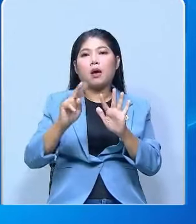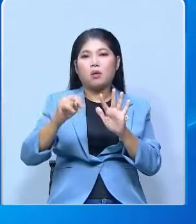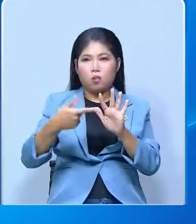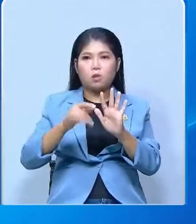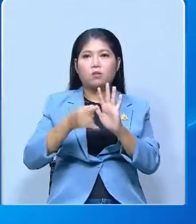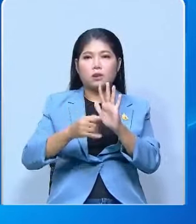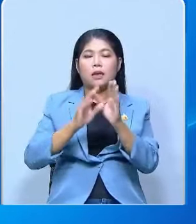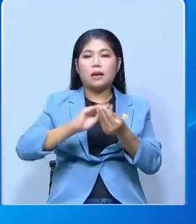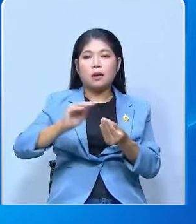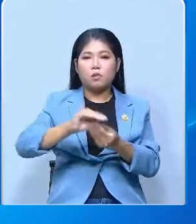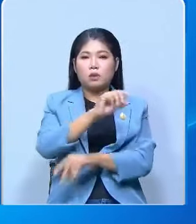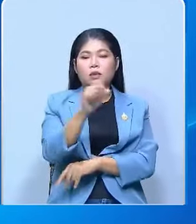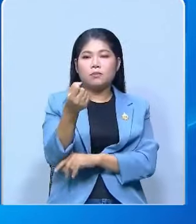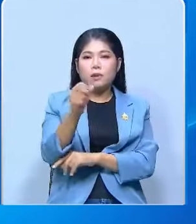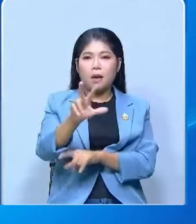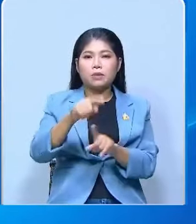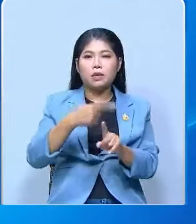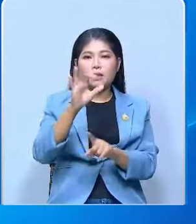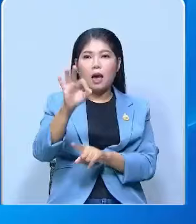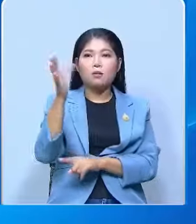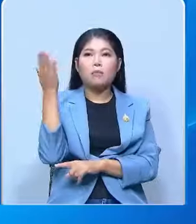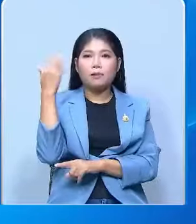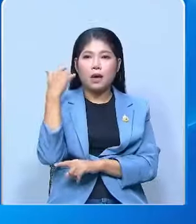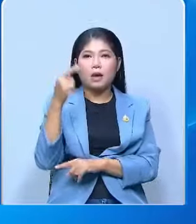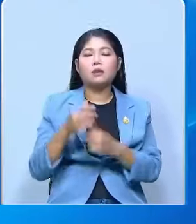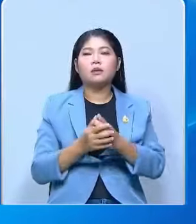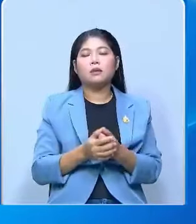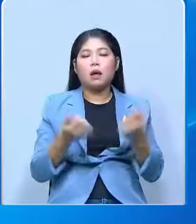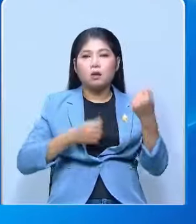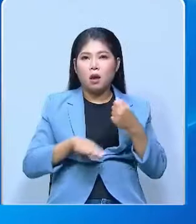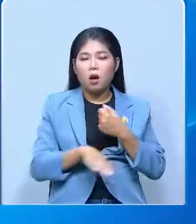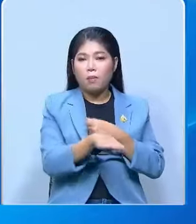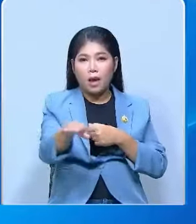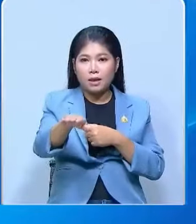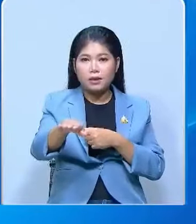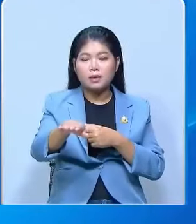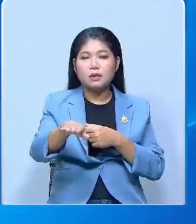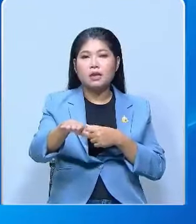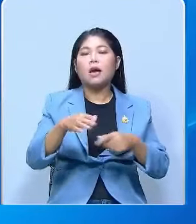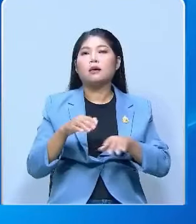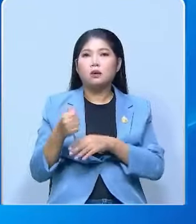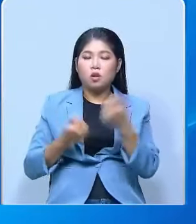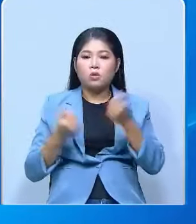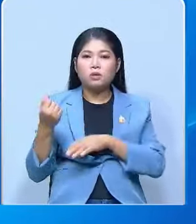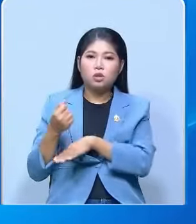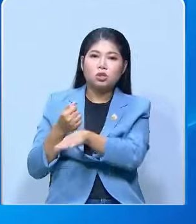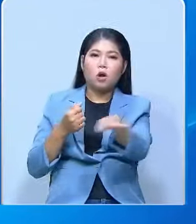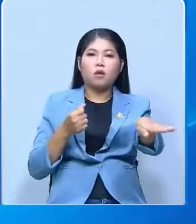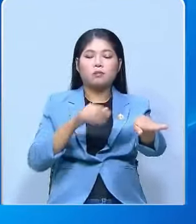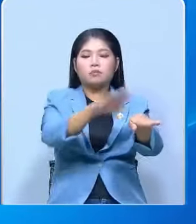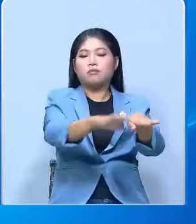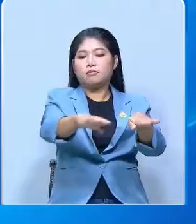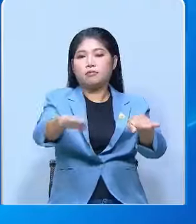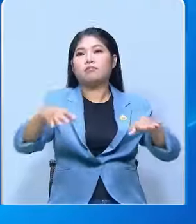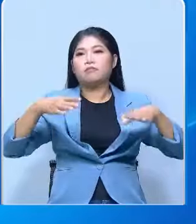ที่ผ่านมานี่เอง อ๋อตรงนี้จำมุมได้ที่เราจะไปพัทยาใช่ไหมแล้วพอเราจะออกซ้ายไปอ่ะ ใช่ ตรงบางปะกงเนาะจุดพักรถอ่ะ จะไปแวะกินอะไรอ